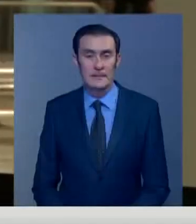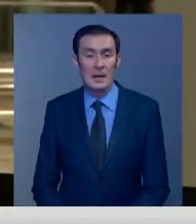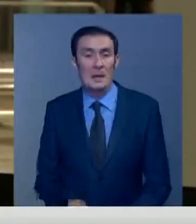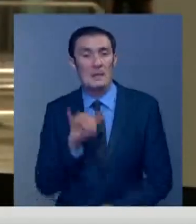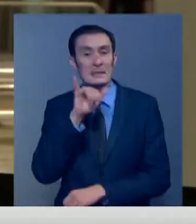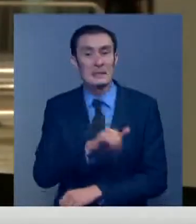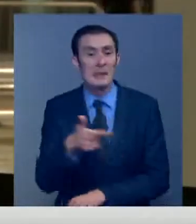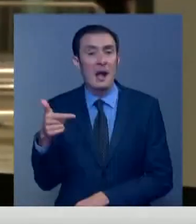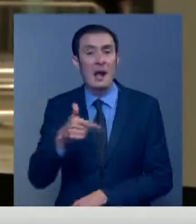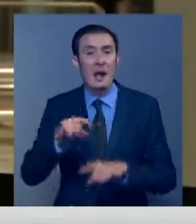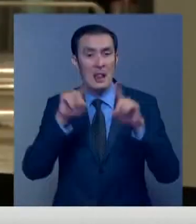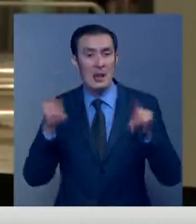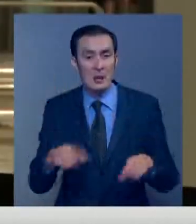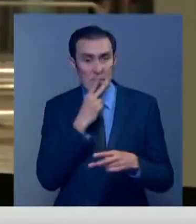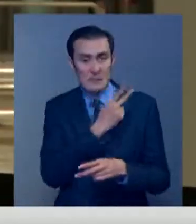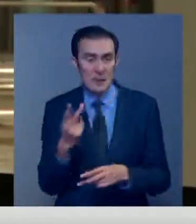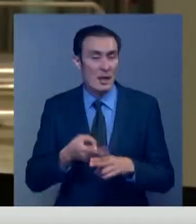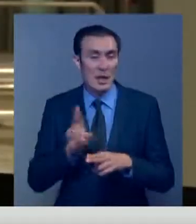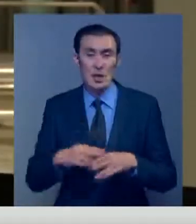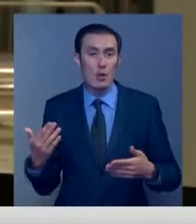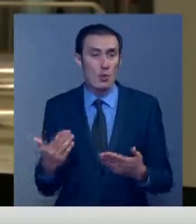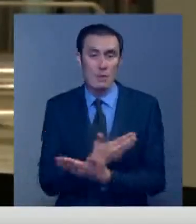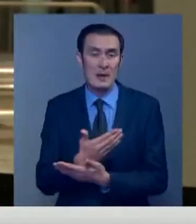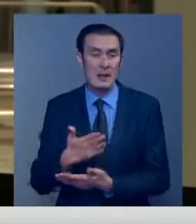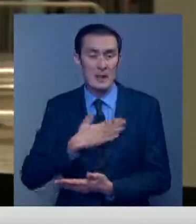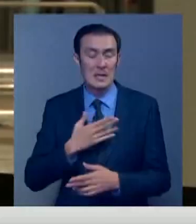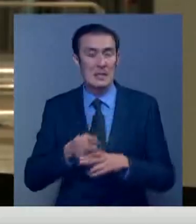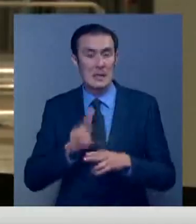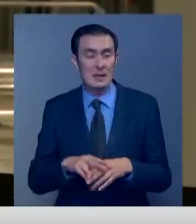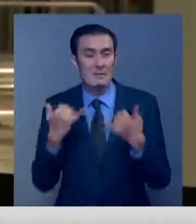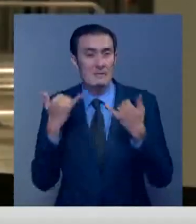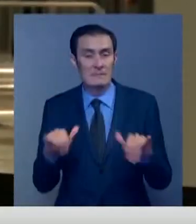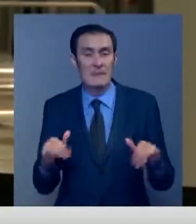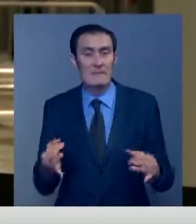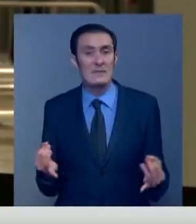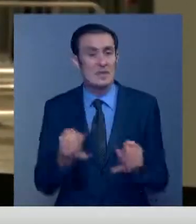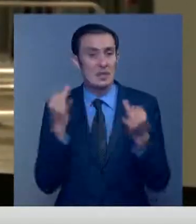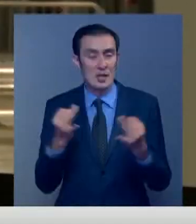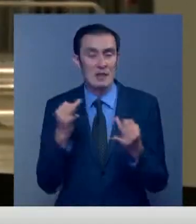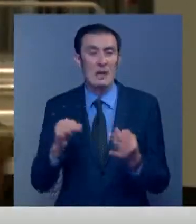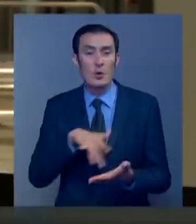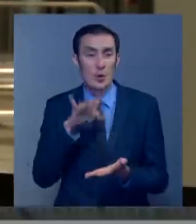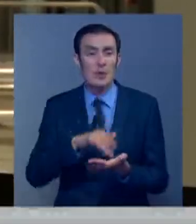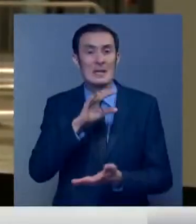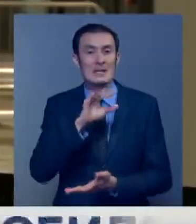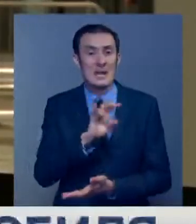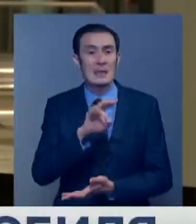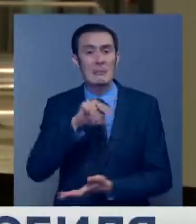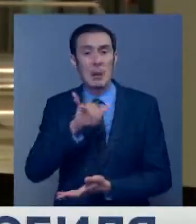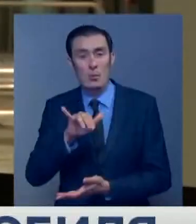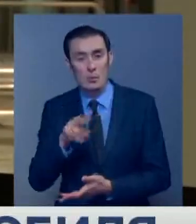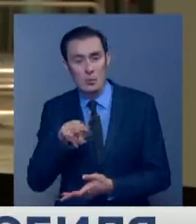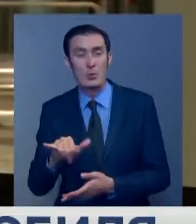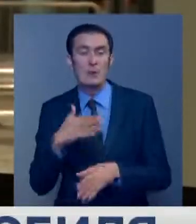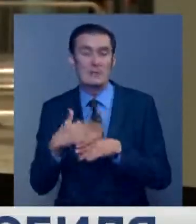Посетить галерею, пусть и в таком формате, это что-то новое для нас. Это вызывает восхищение. Сан-Паулу постепенно открывается. Мы все